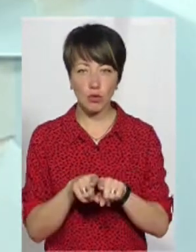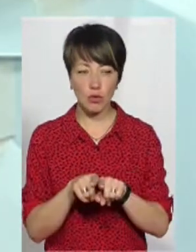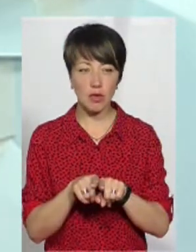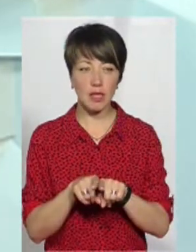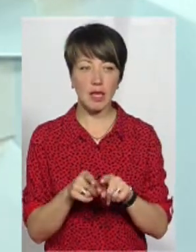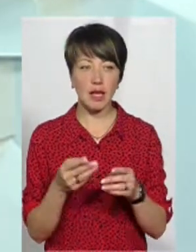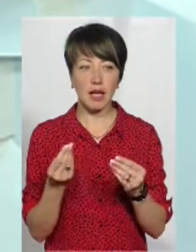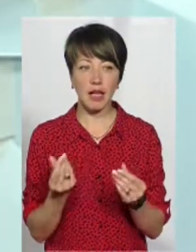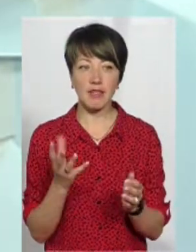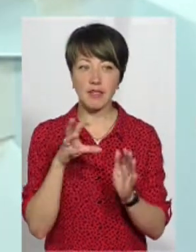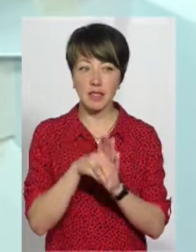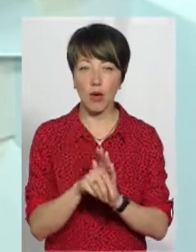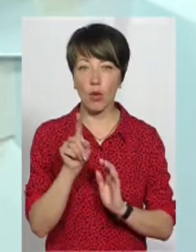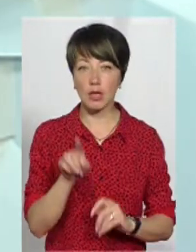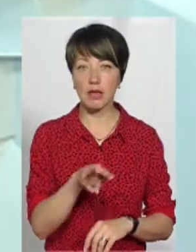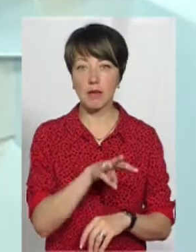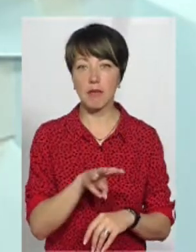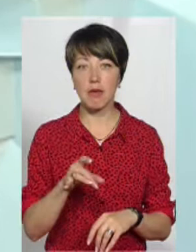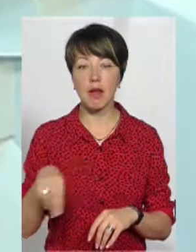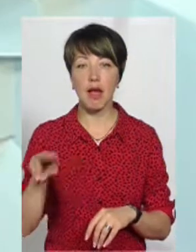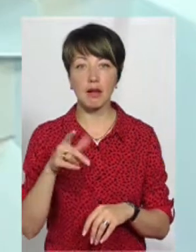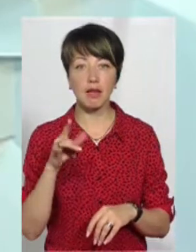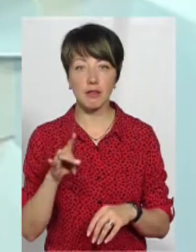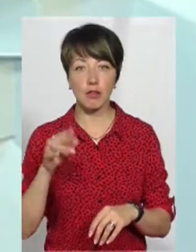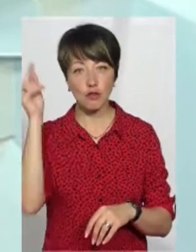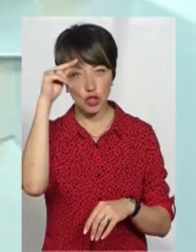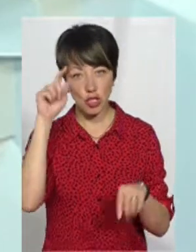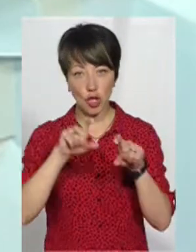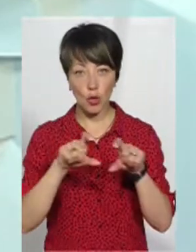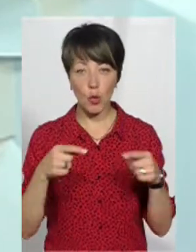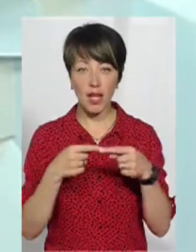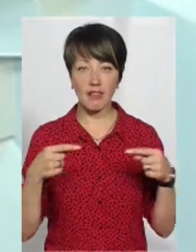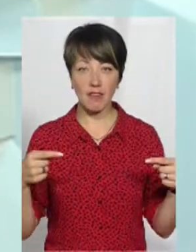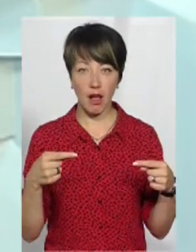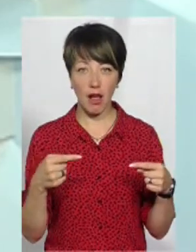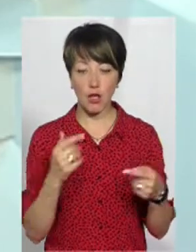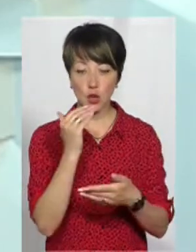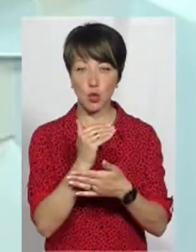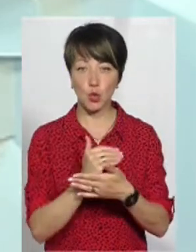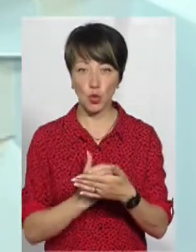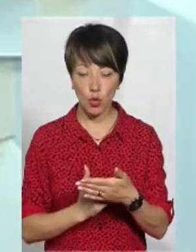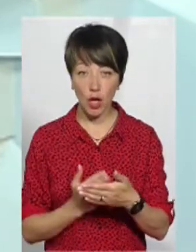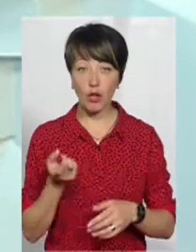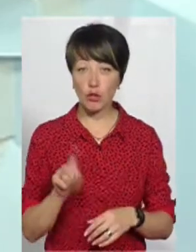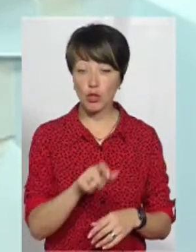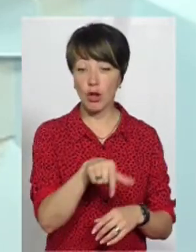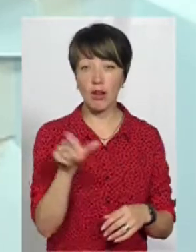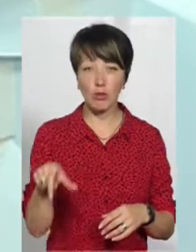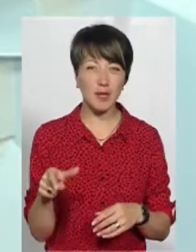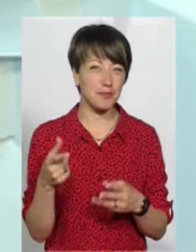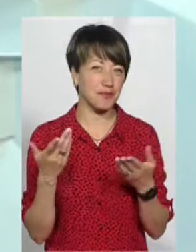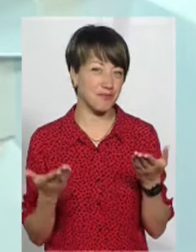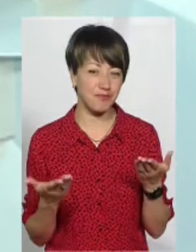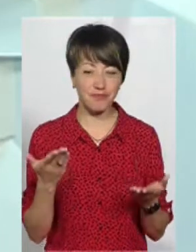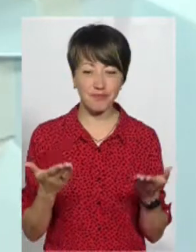інвестиції в 1 мільярд гривень в шкільну інфраструктуру. Тому що люди схильні не